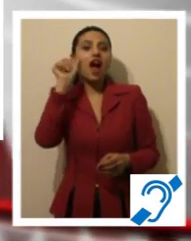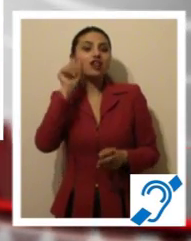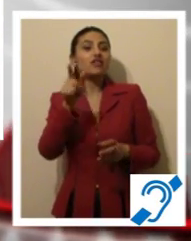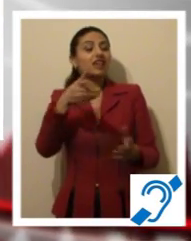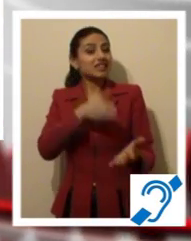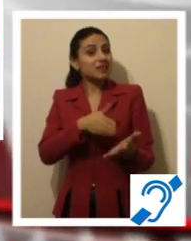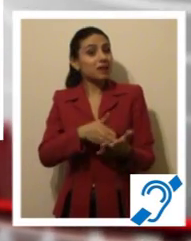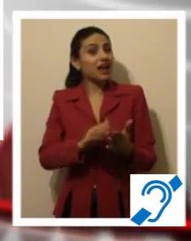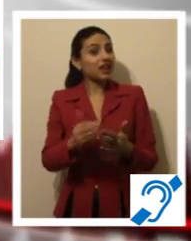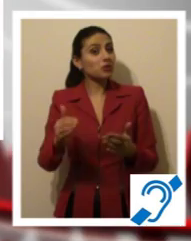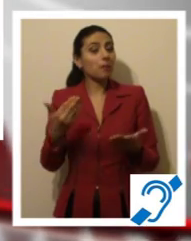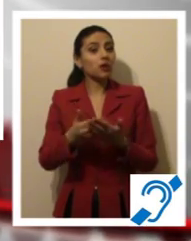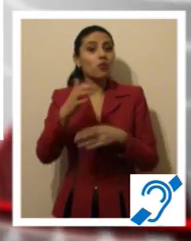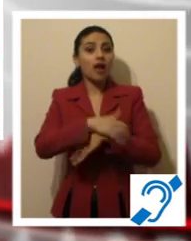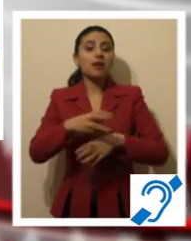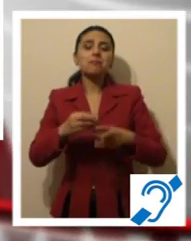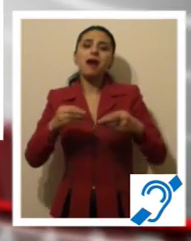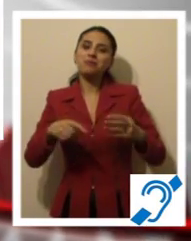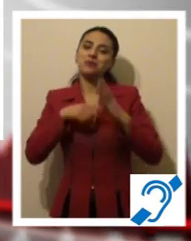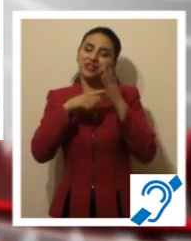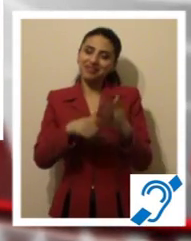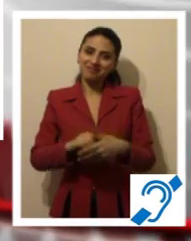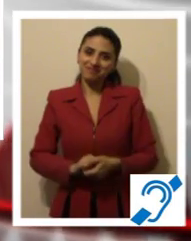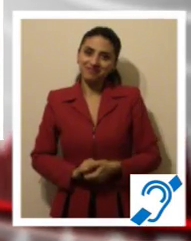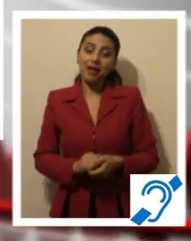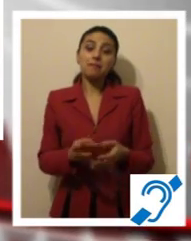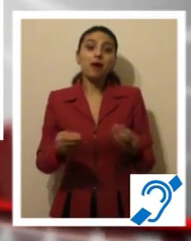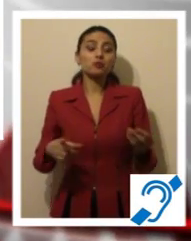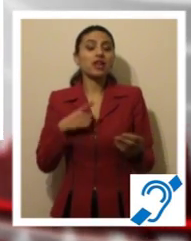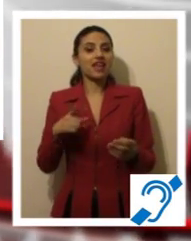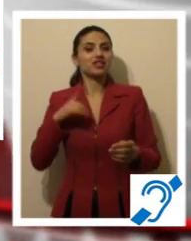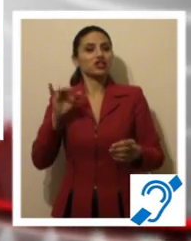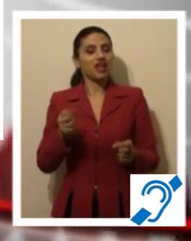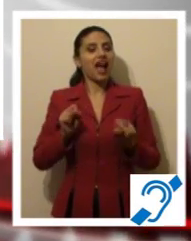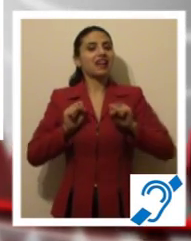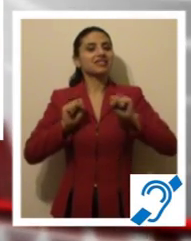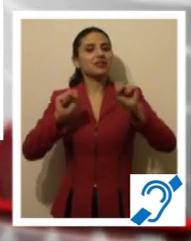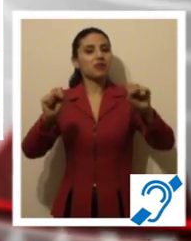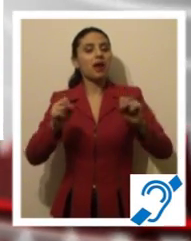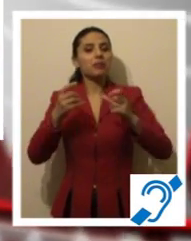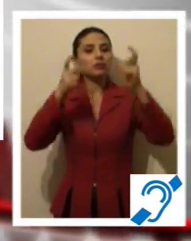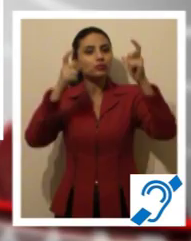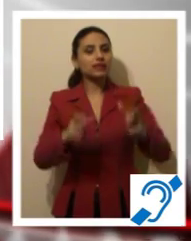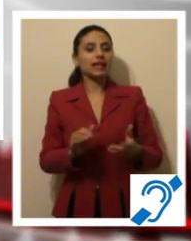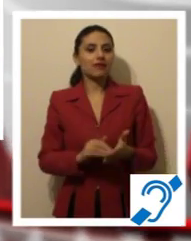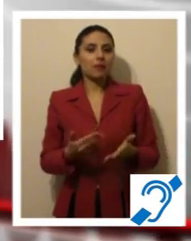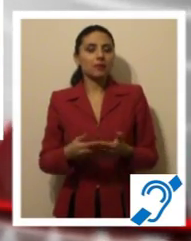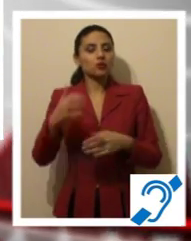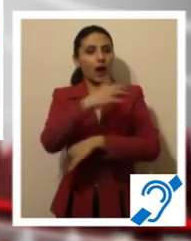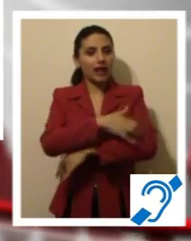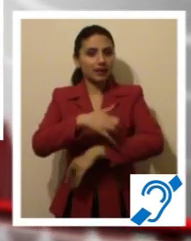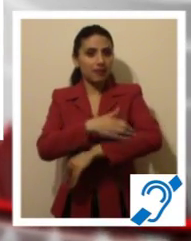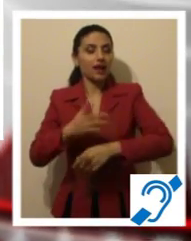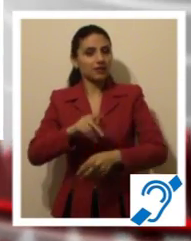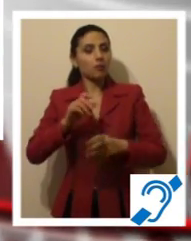sprijinul crescătorilor de animale cu mai multe recomandări. Printre acestea se regăsește asigurarea unui adăpost corespunzător pentru animale care